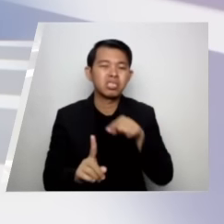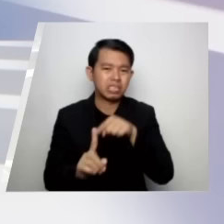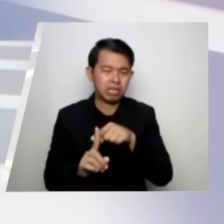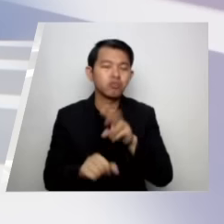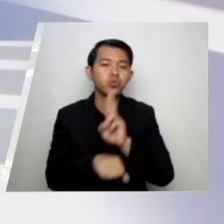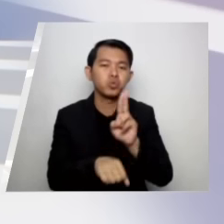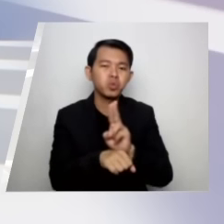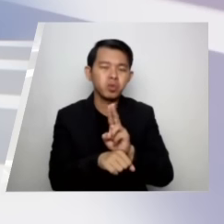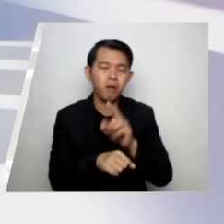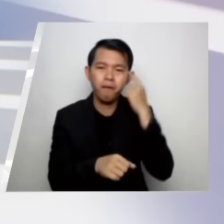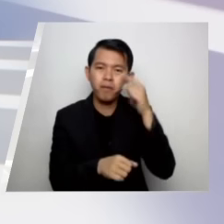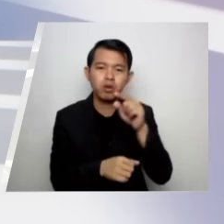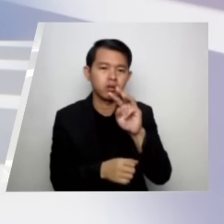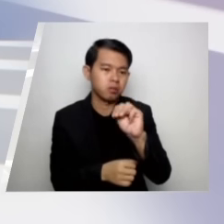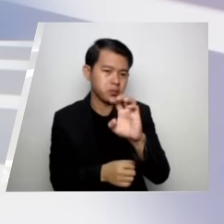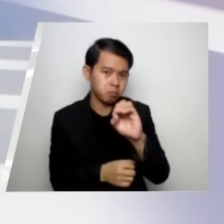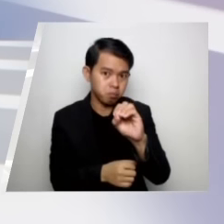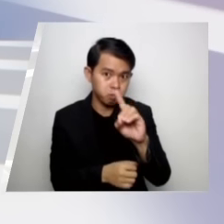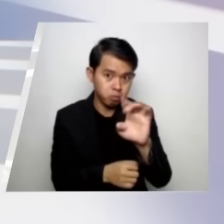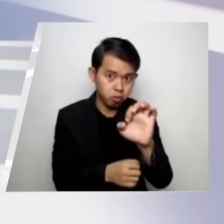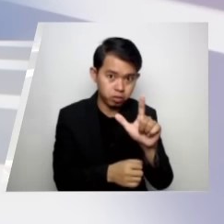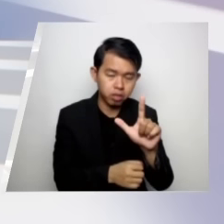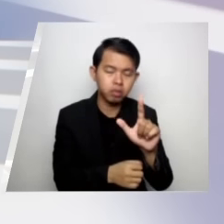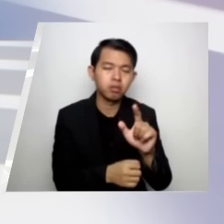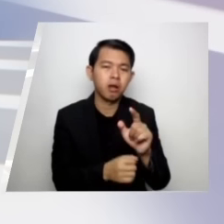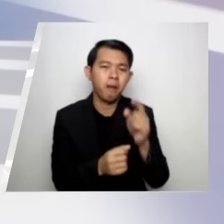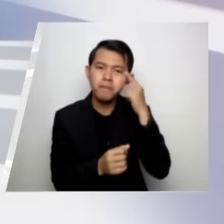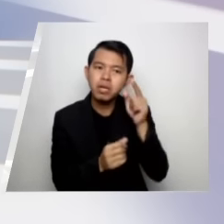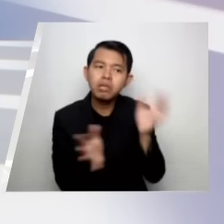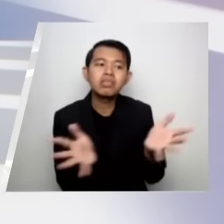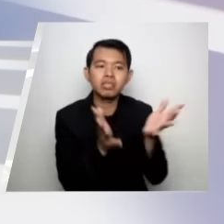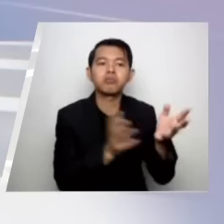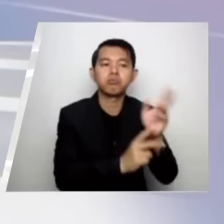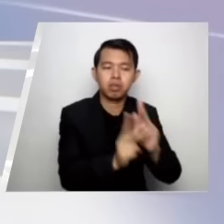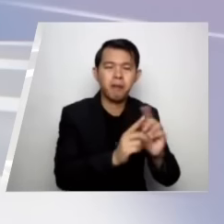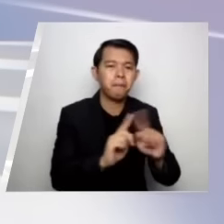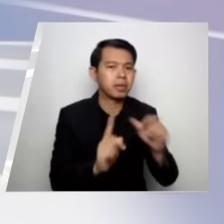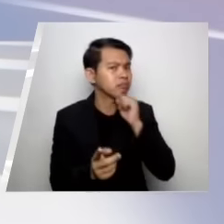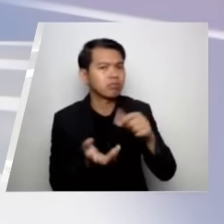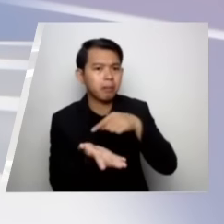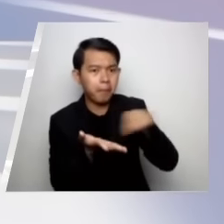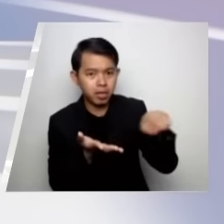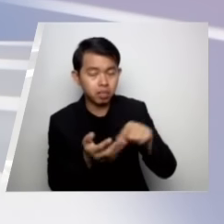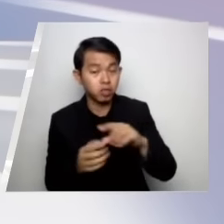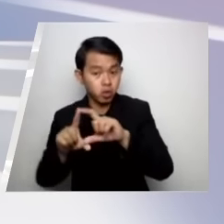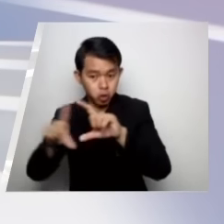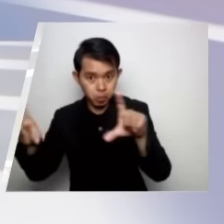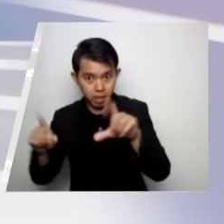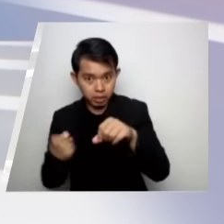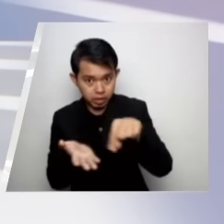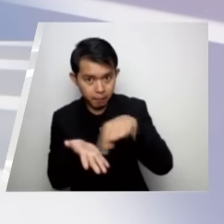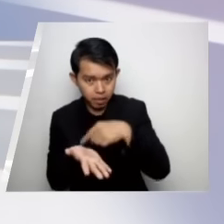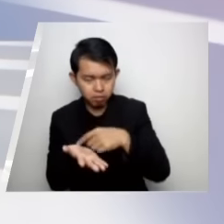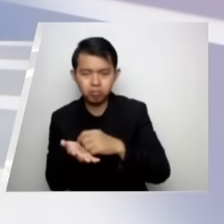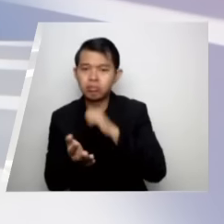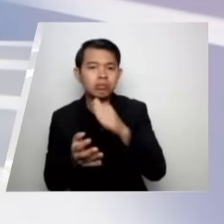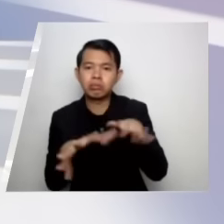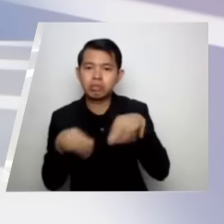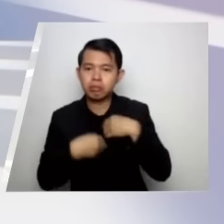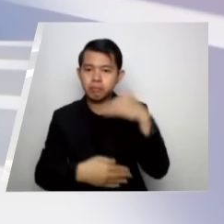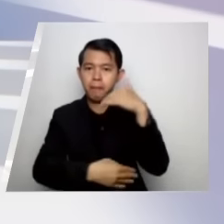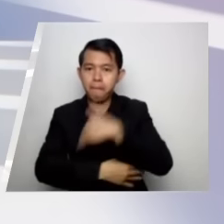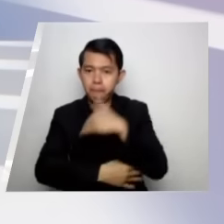kanya nakapagbayad ng down payment. Tapos yung mga cheque po, is puro din tumalbog. Lahat po yan nahawak naman po namin na ebidensya na